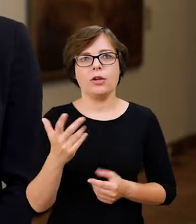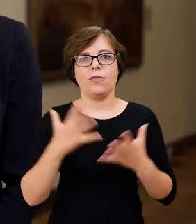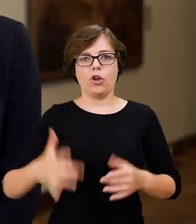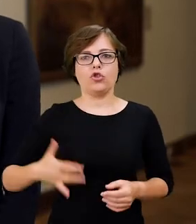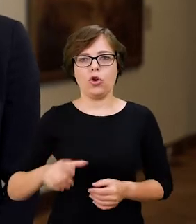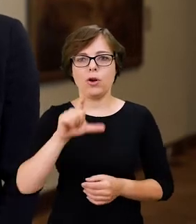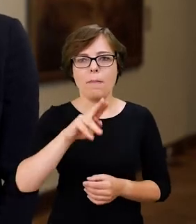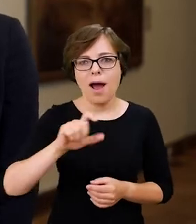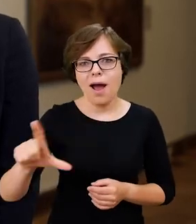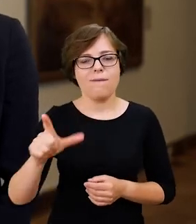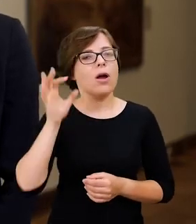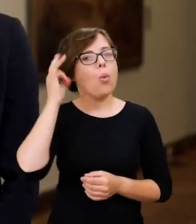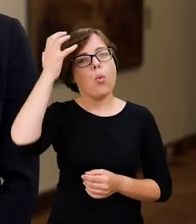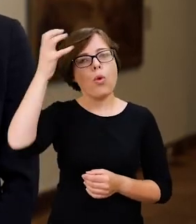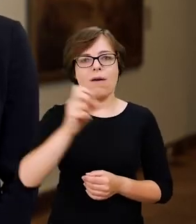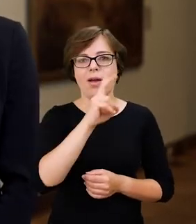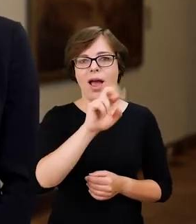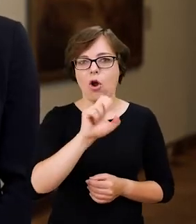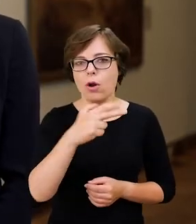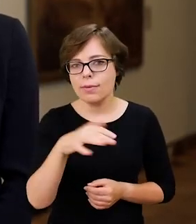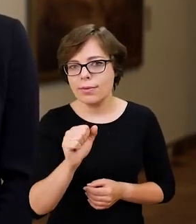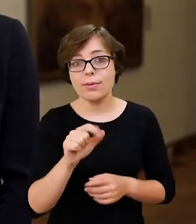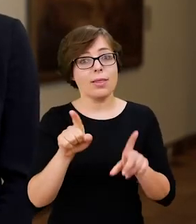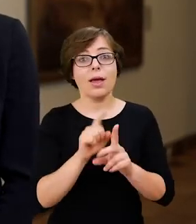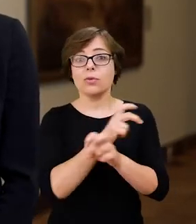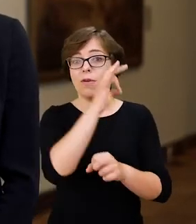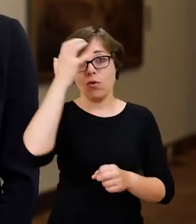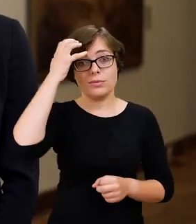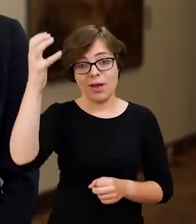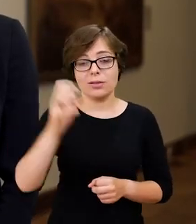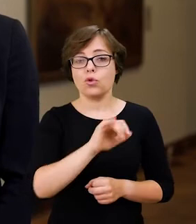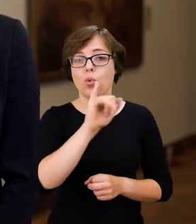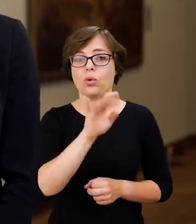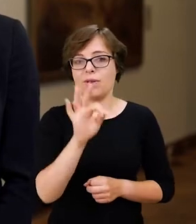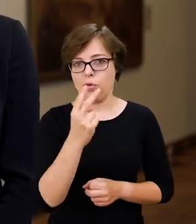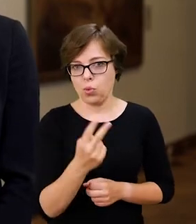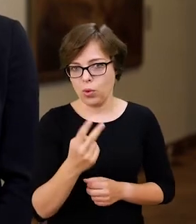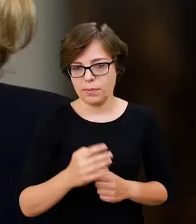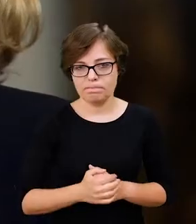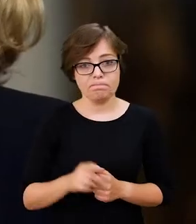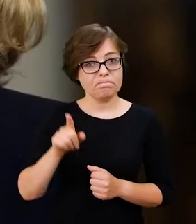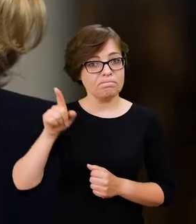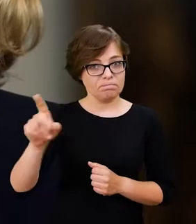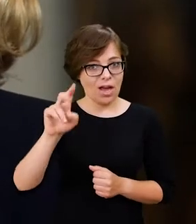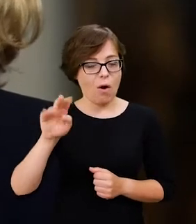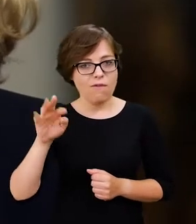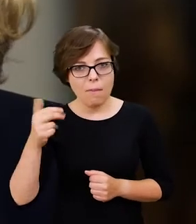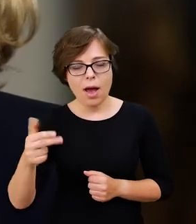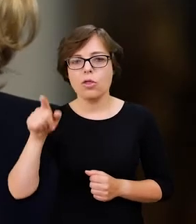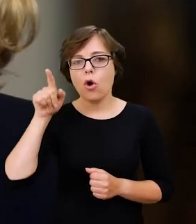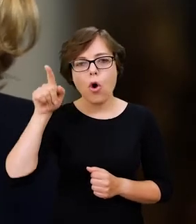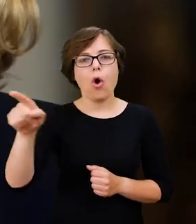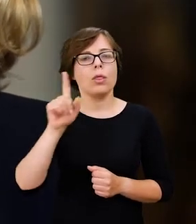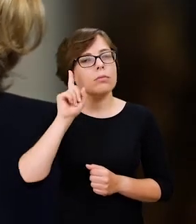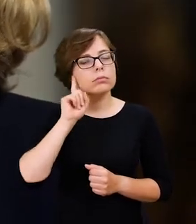królowa Karolina czy austriacki cesarz Józef II. Kaufmann